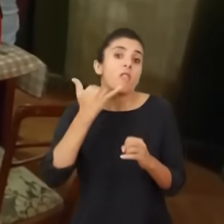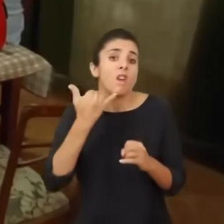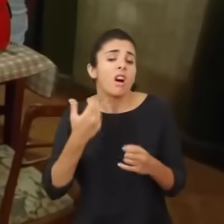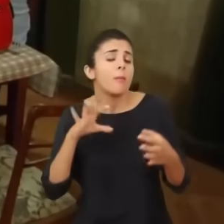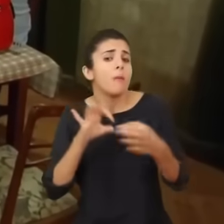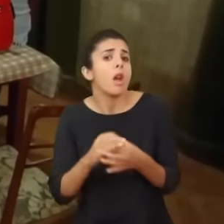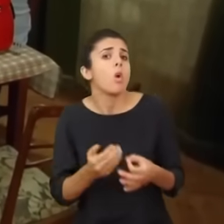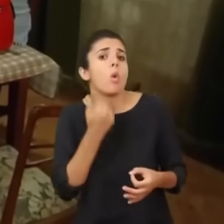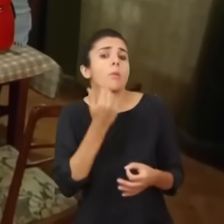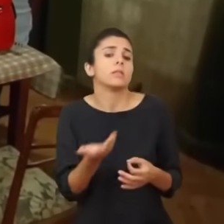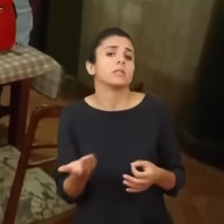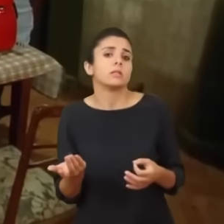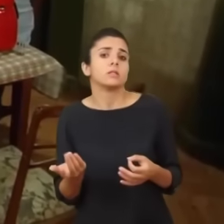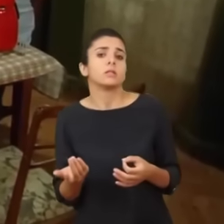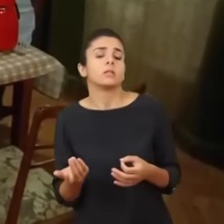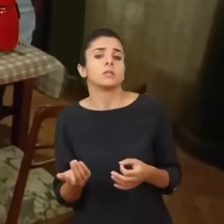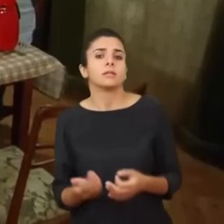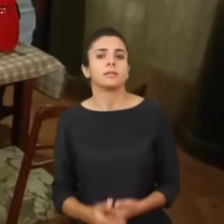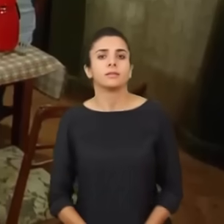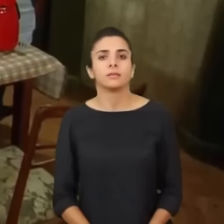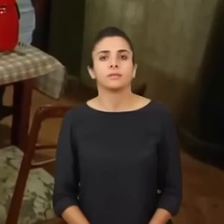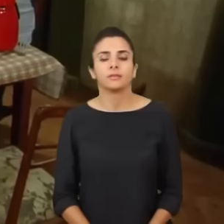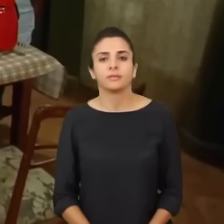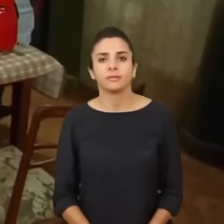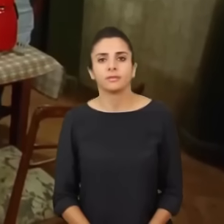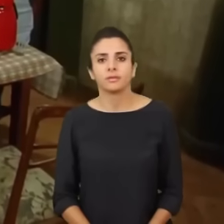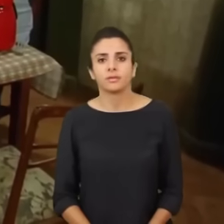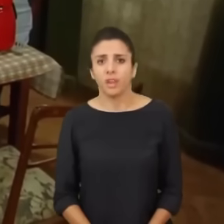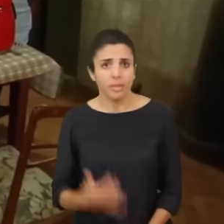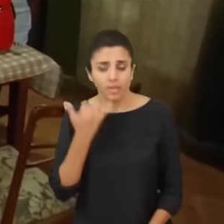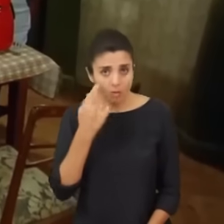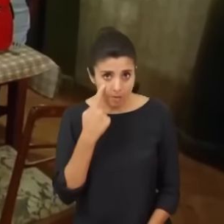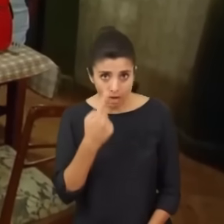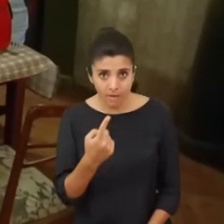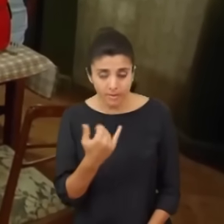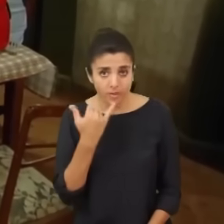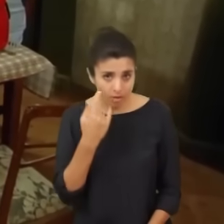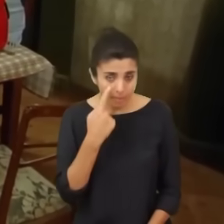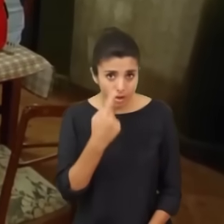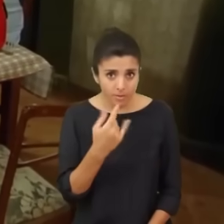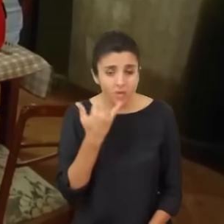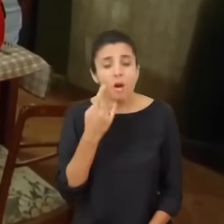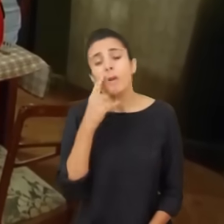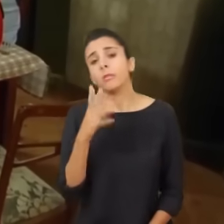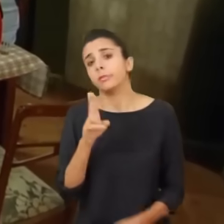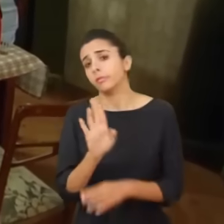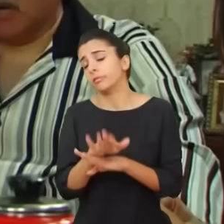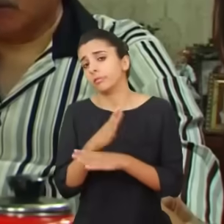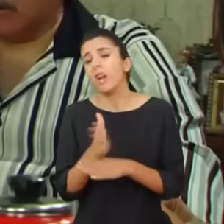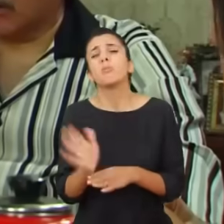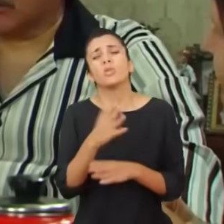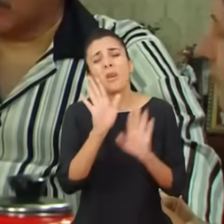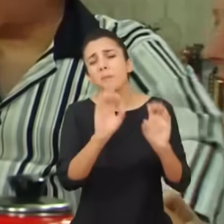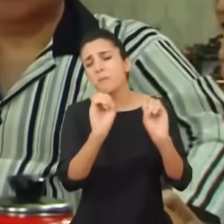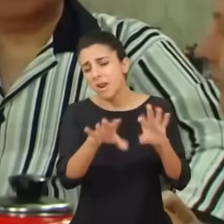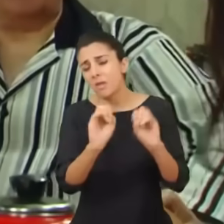bağlandı mı? Peki oturdu. Bilmiyorum da sen de acayip soru var. Ne yapayım, açayım mı bu ben telefonu? Ne yapayım, açmayacağım ben. Ya açma, bırak ya.